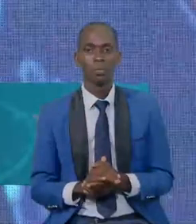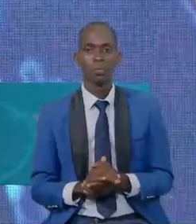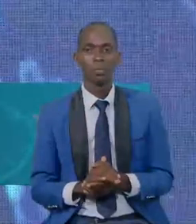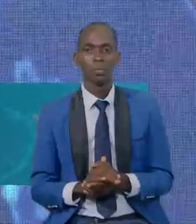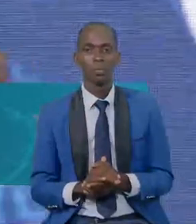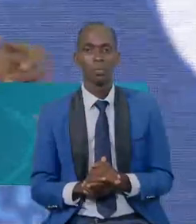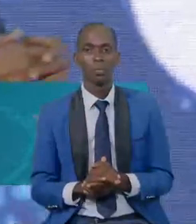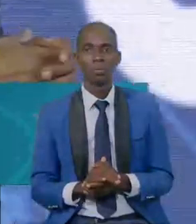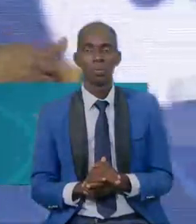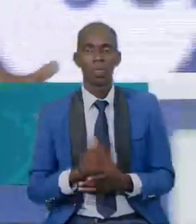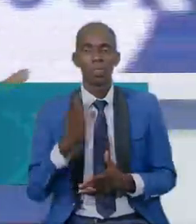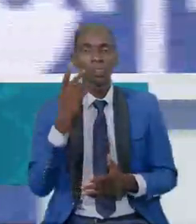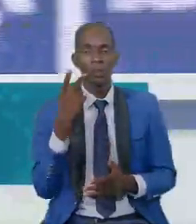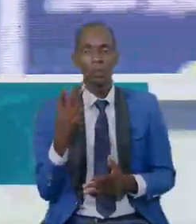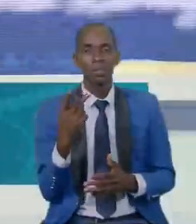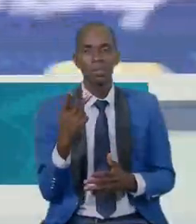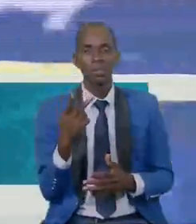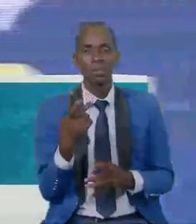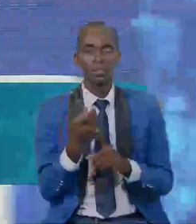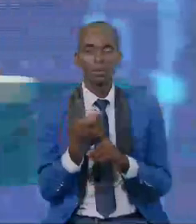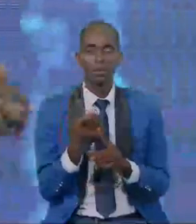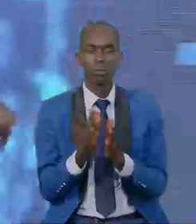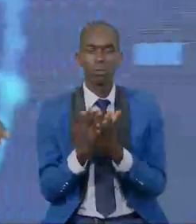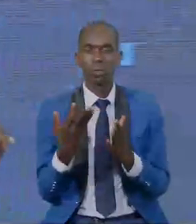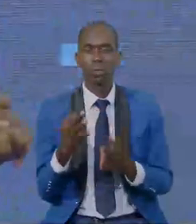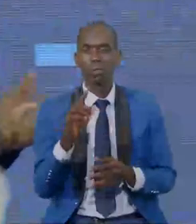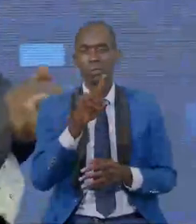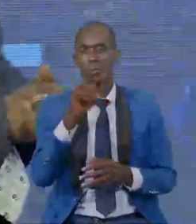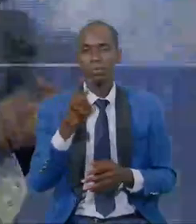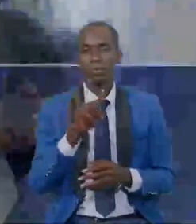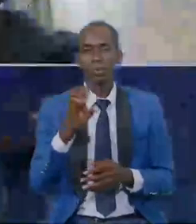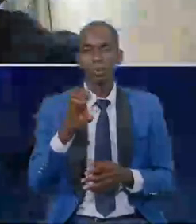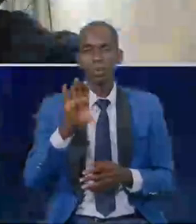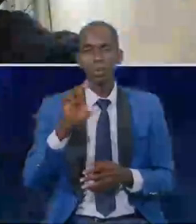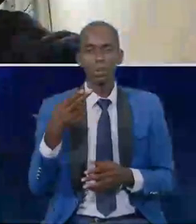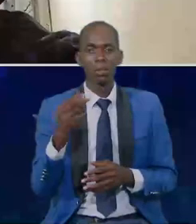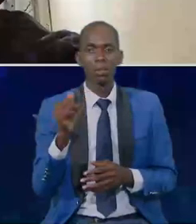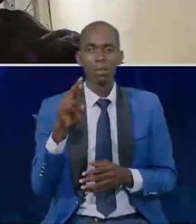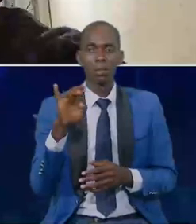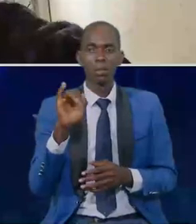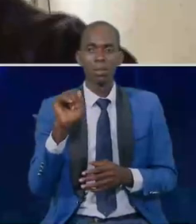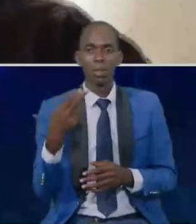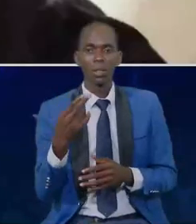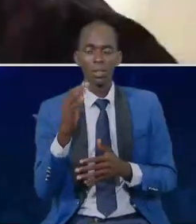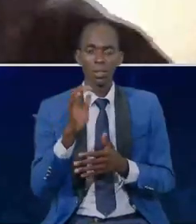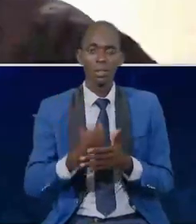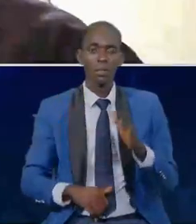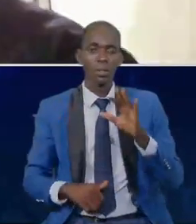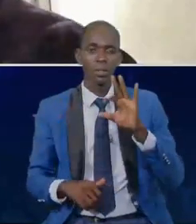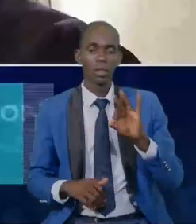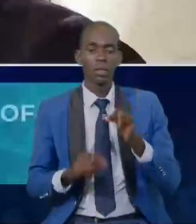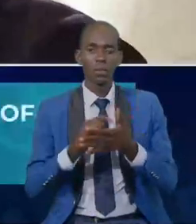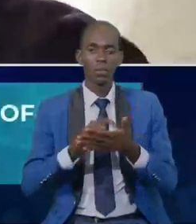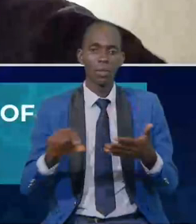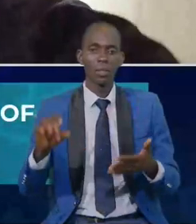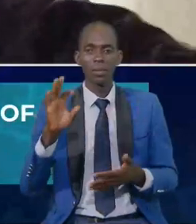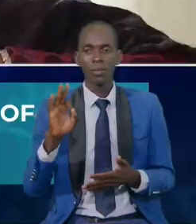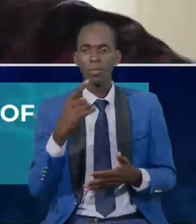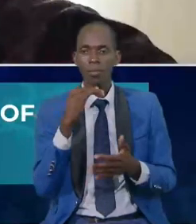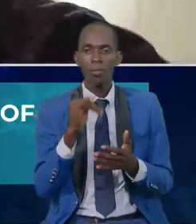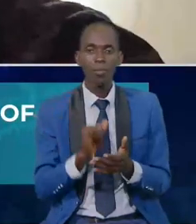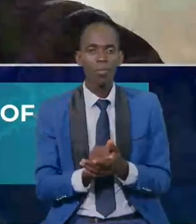paix. Look at Zechariah chapter 9 verse 9. Allons à Zacharie chapitre 9.